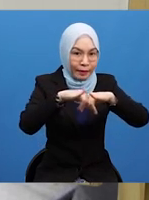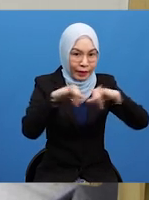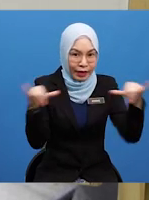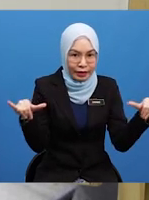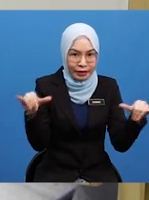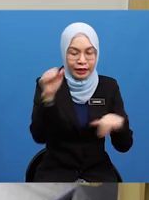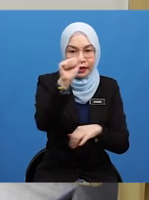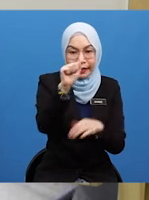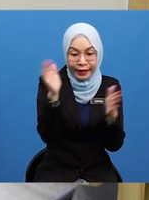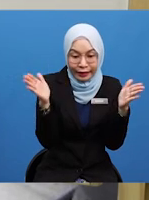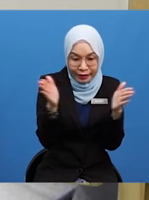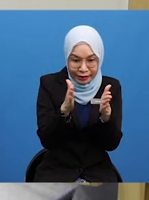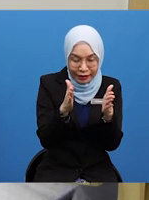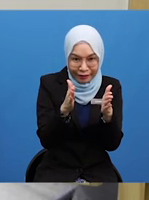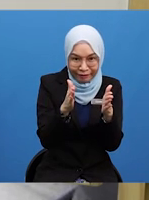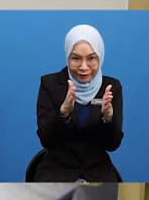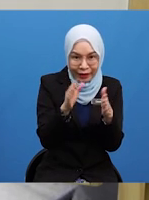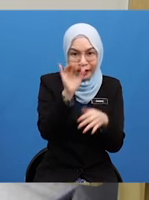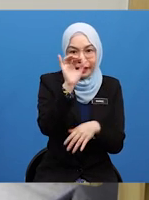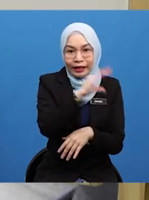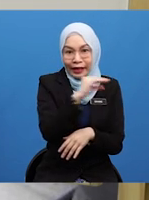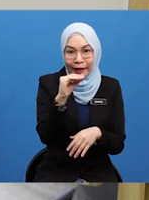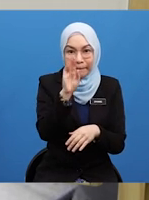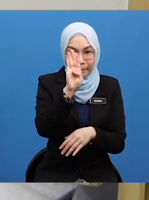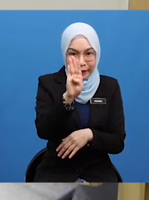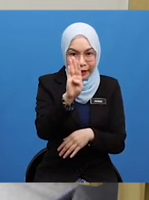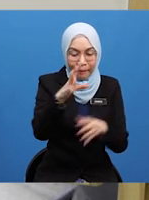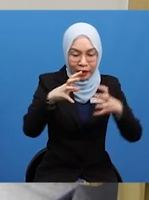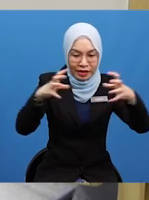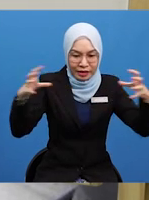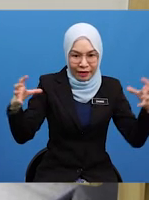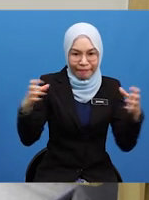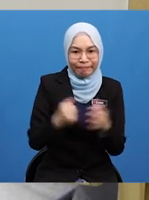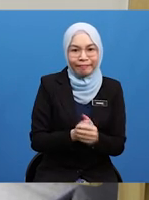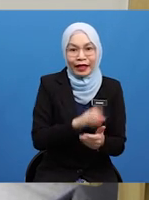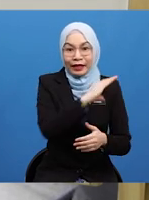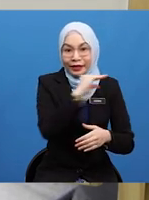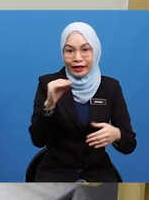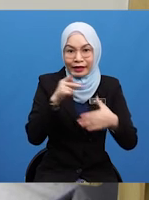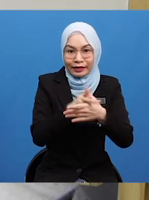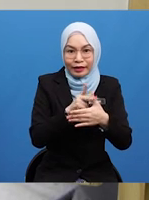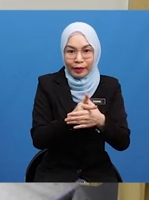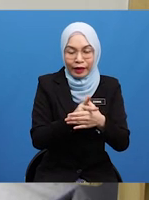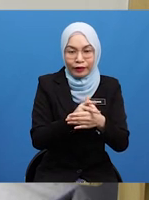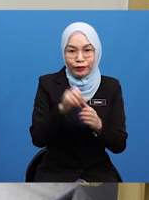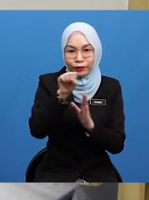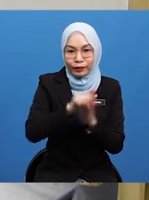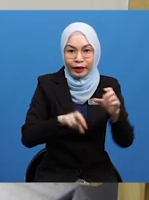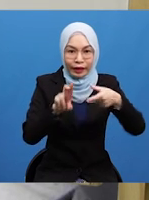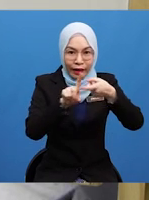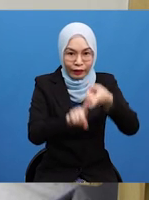B saiznya besar. Oleh itu, isi padu bergantung kepada saiz sesuatu